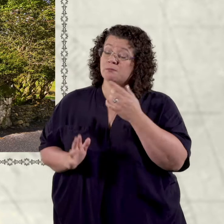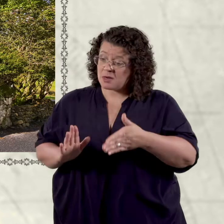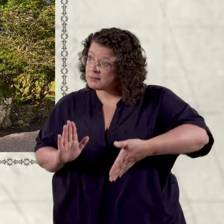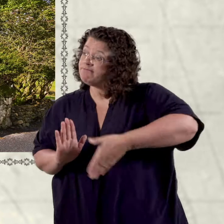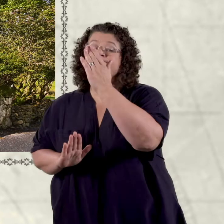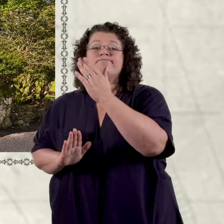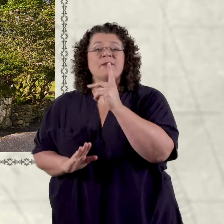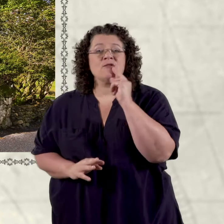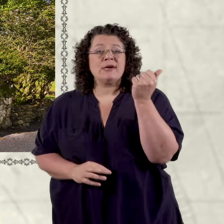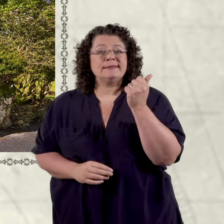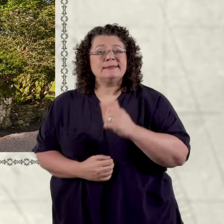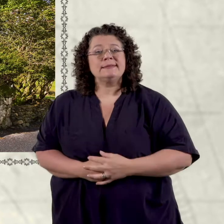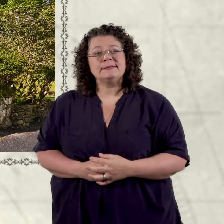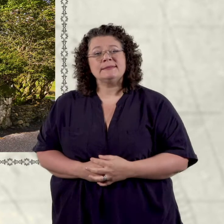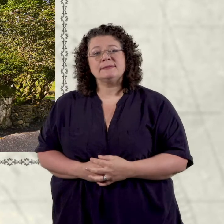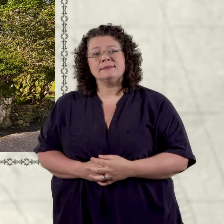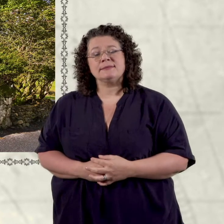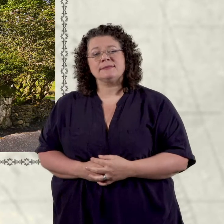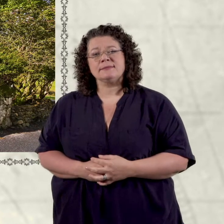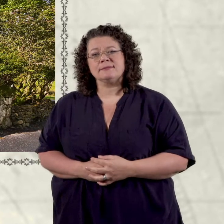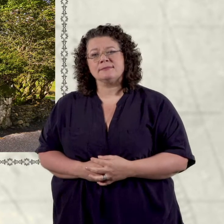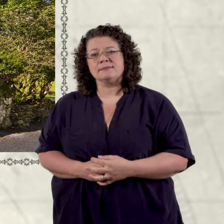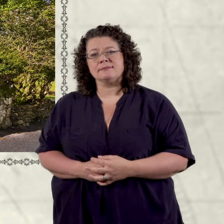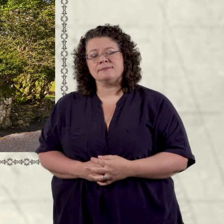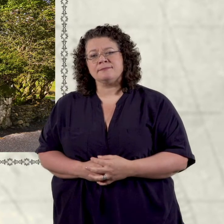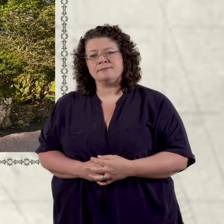mi ges i ngyrru i Ffrainc.